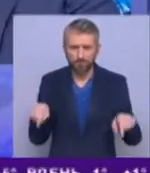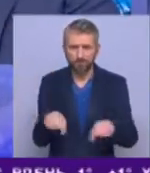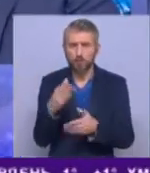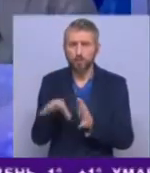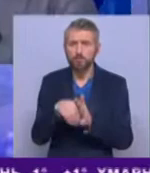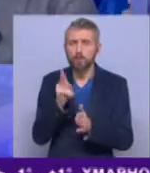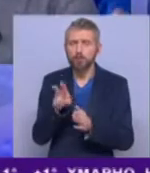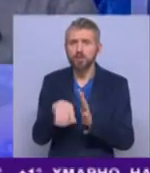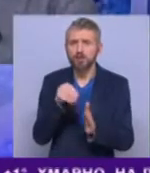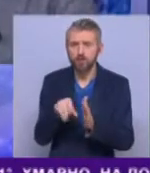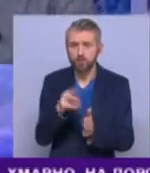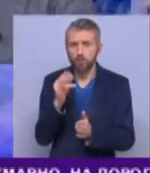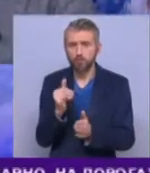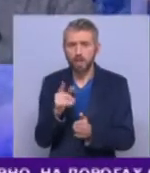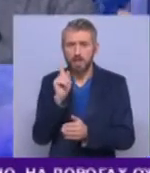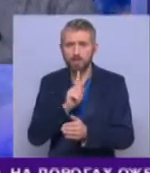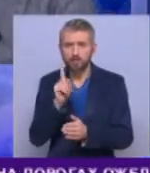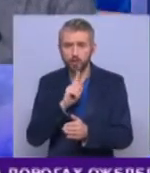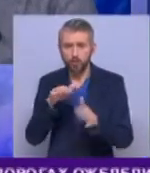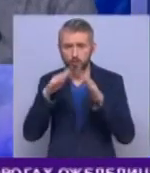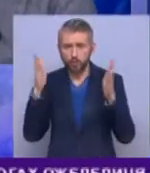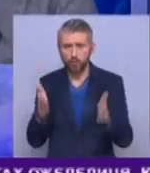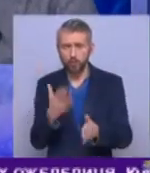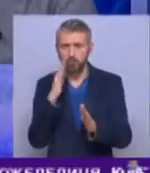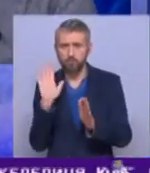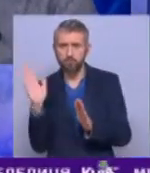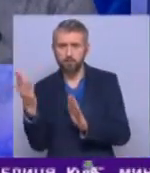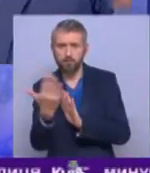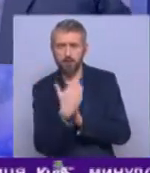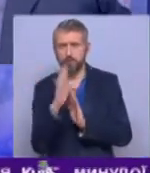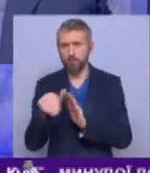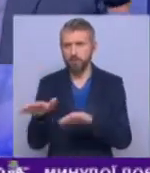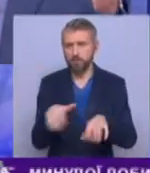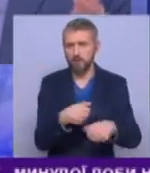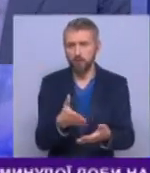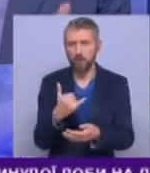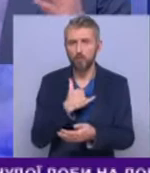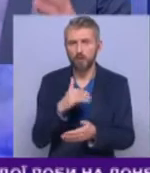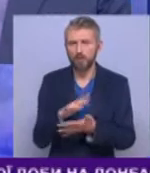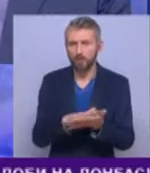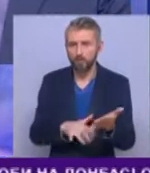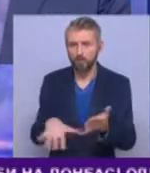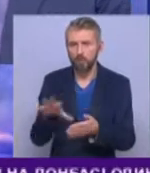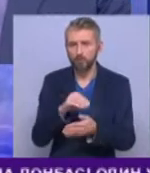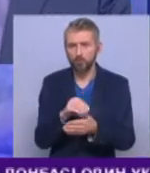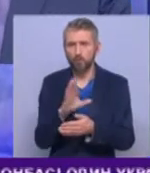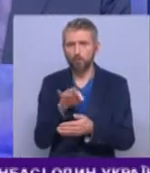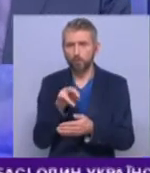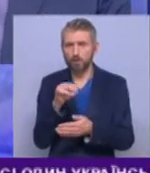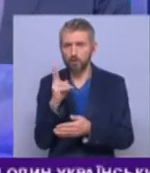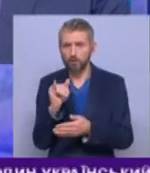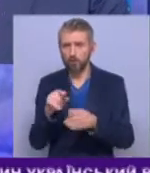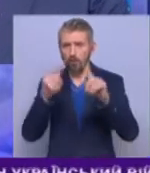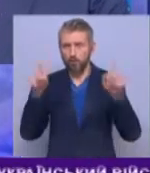когось на виборах, ну, ставлять які тимчасові тумби, обклеюють, потім забирають їх. А в нас на, вибачте, там, на всю Володимирську там